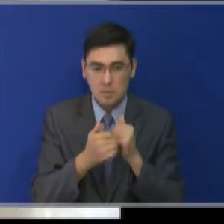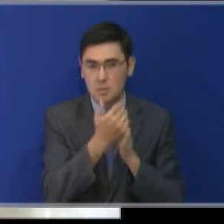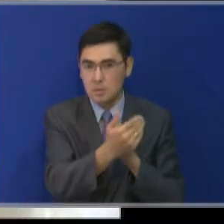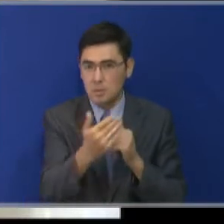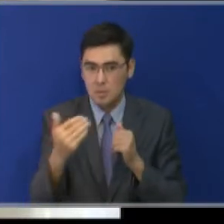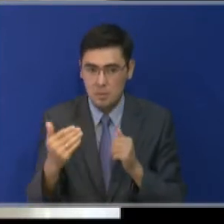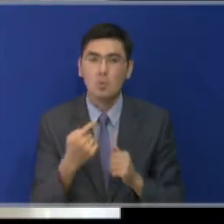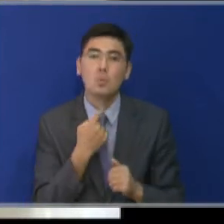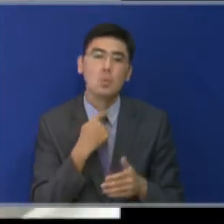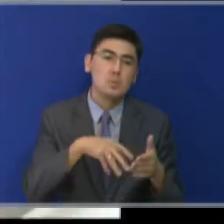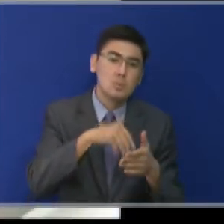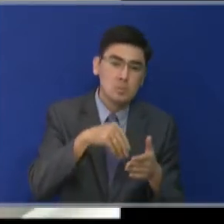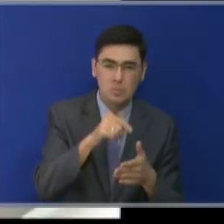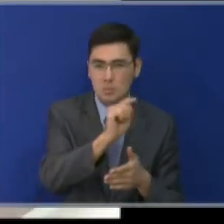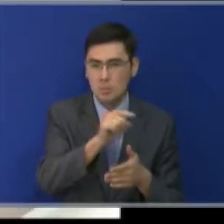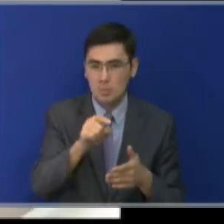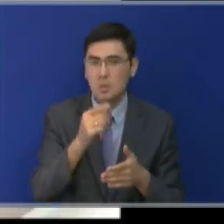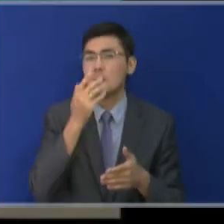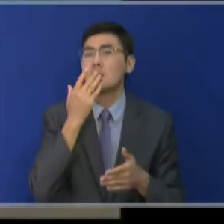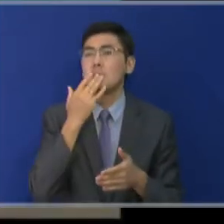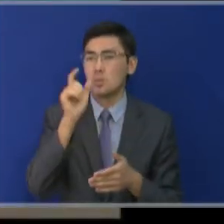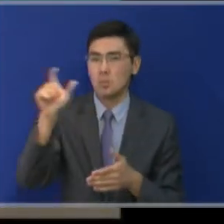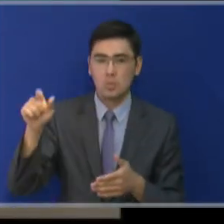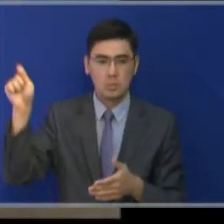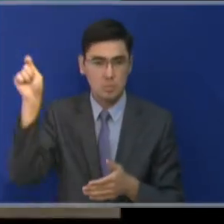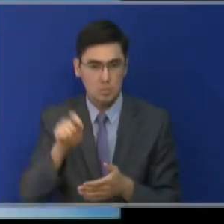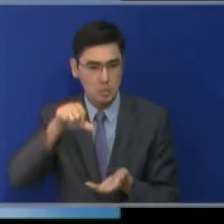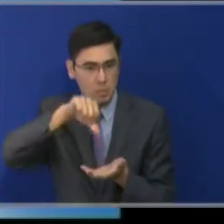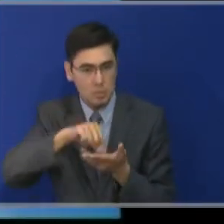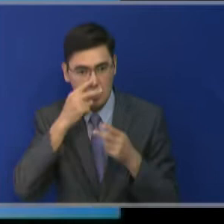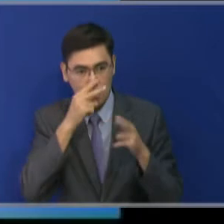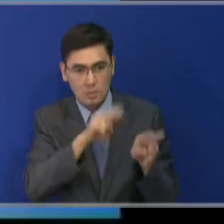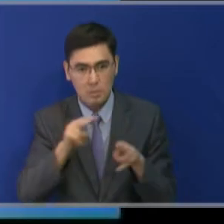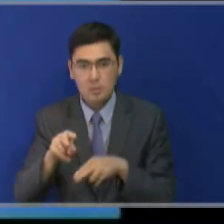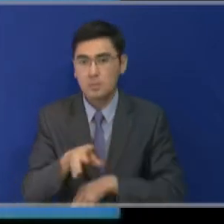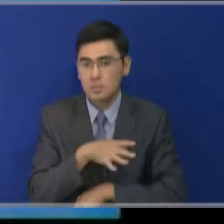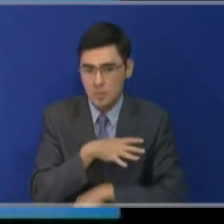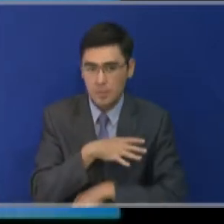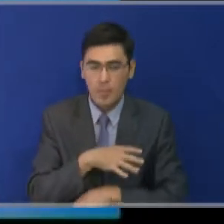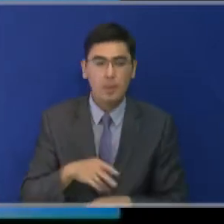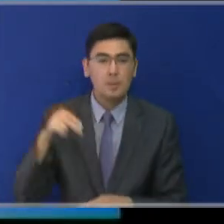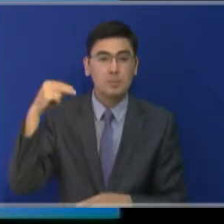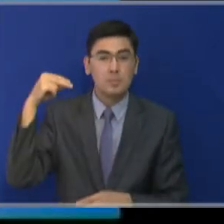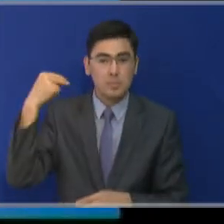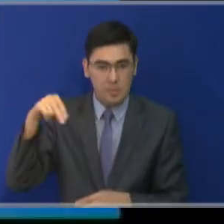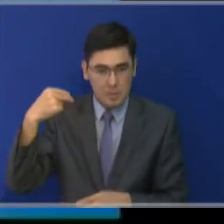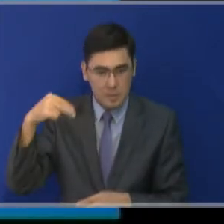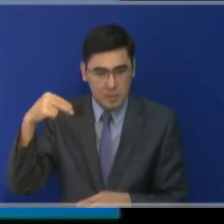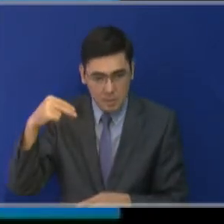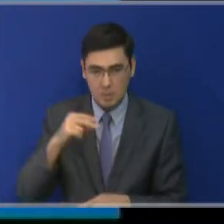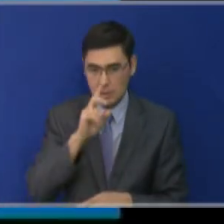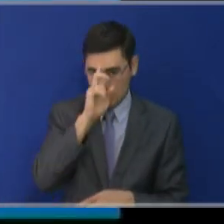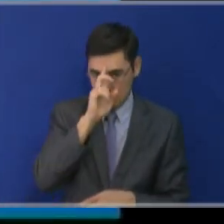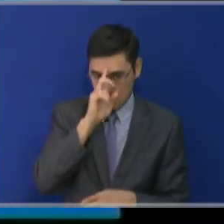Дауыс беруді шетелдік бақылаушылар қадағалады. Нәтижесінде конституция негізінде Қазақстан президенттік басқару нысандағы республика